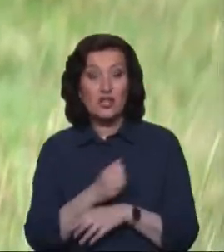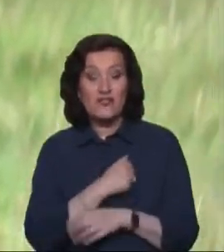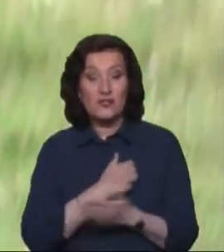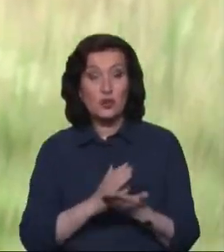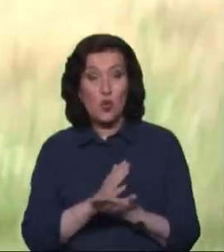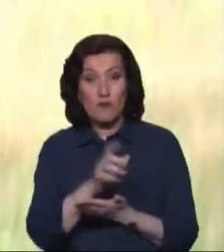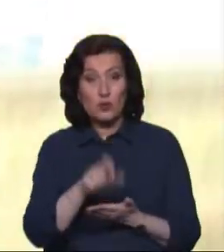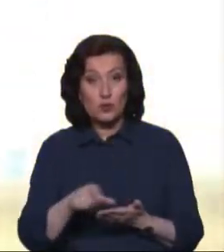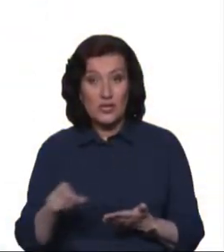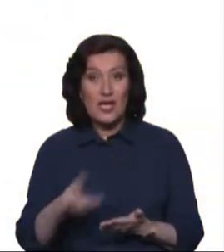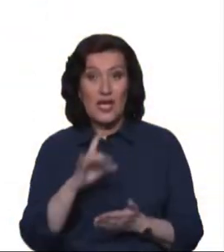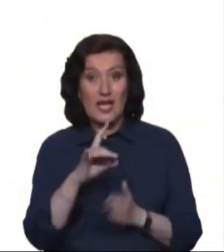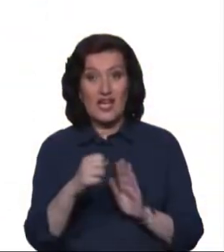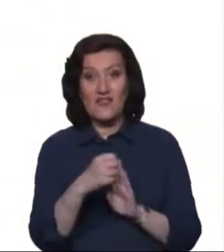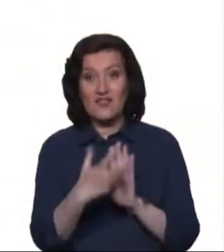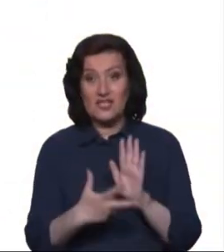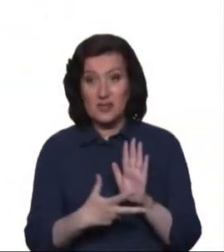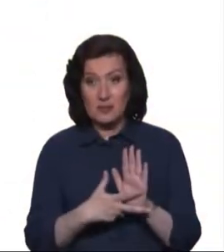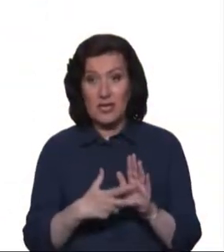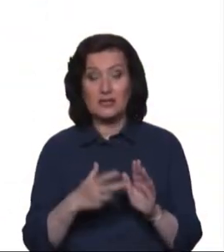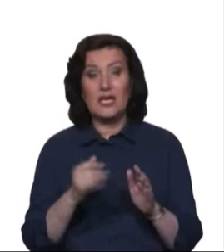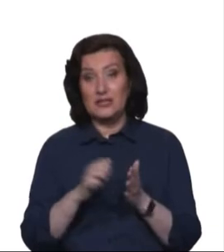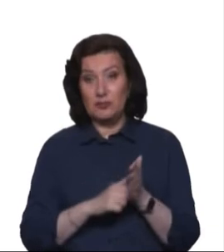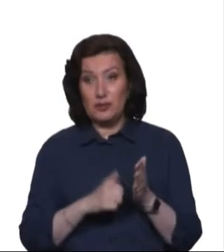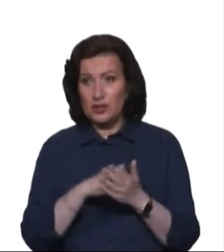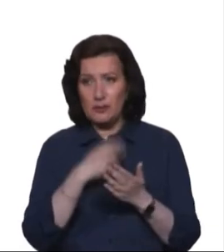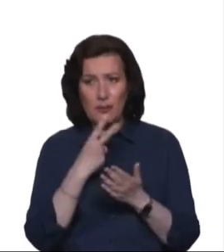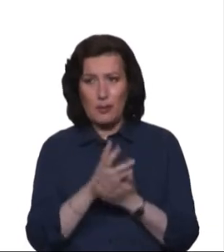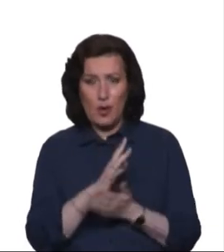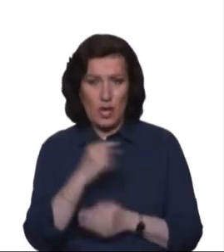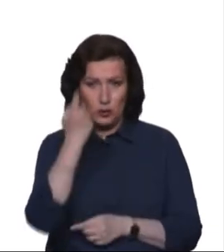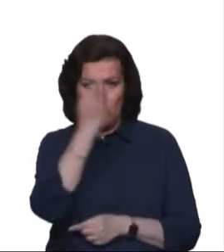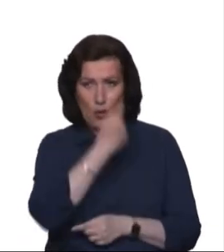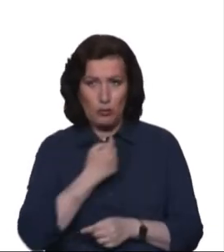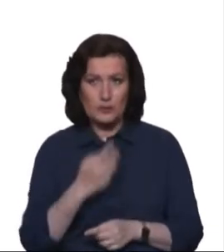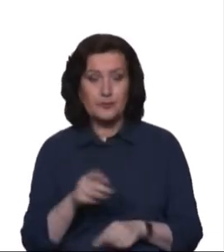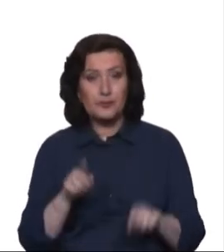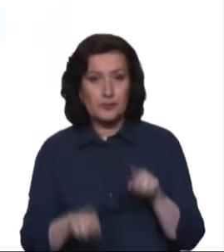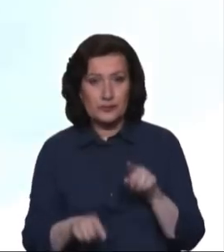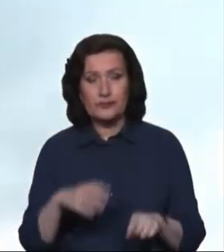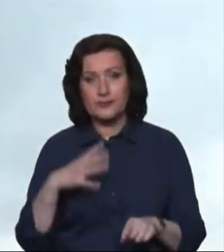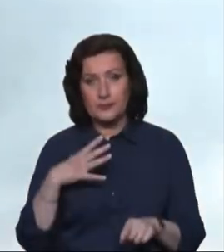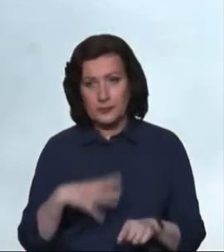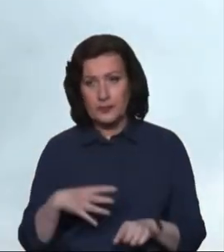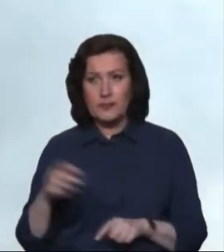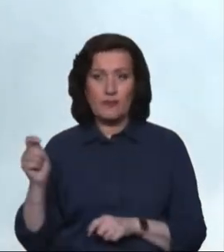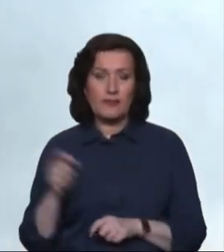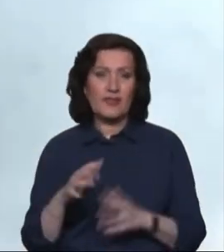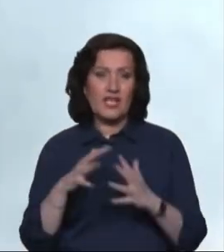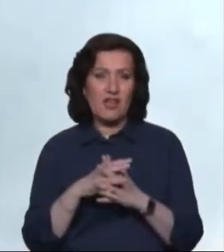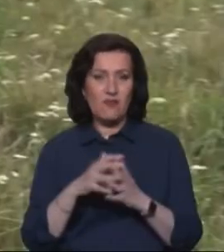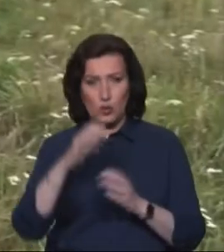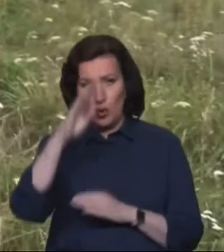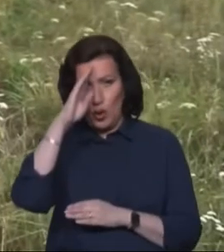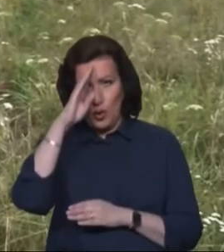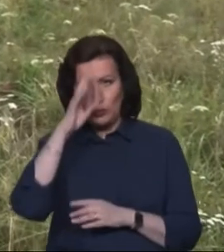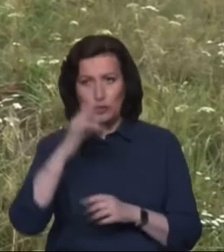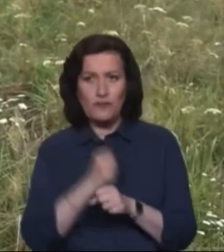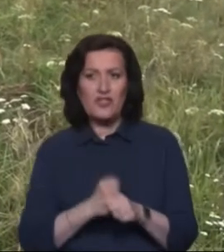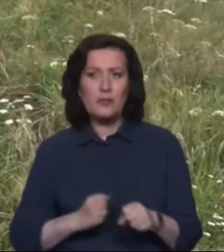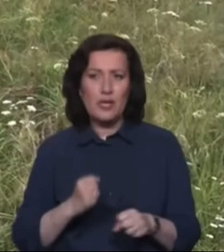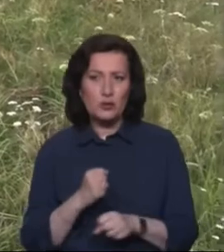військовослужбовців на р18 з безпекових причин не показуємо обличчя інколи доводиться приїжджати на фронт до хлопців щоб з ними